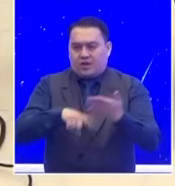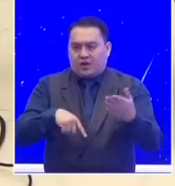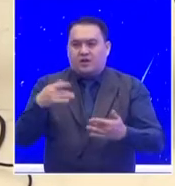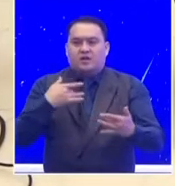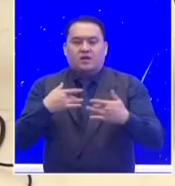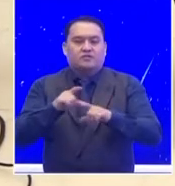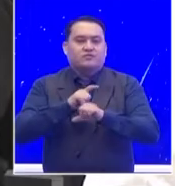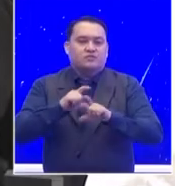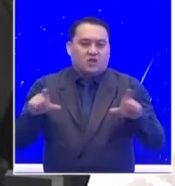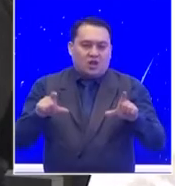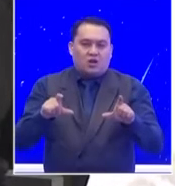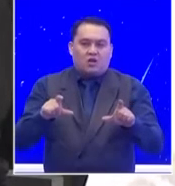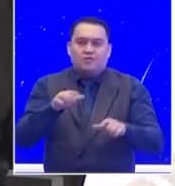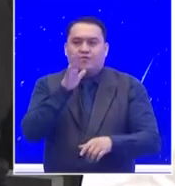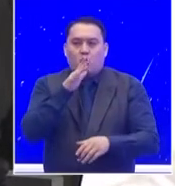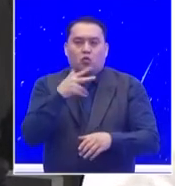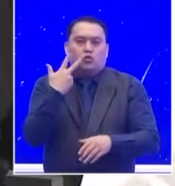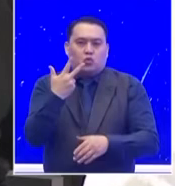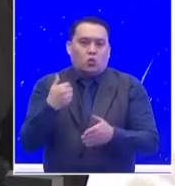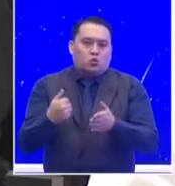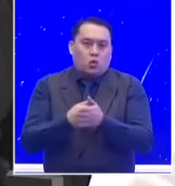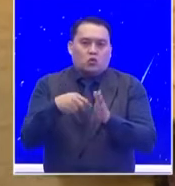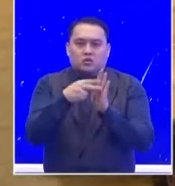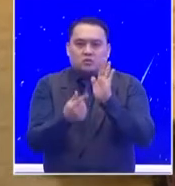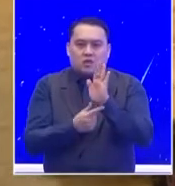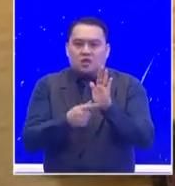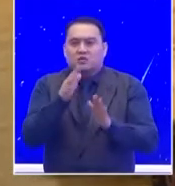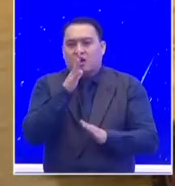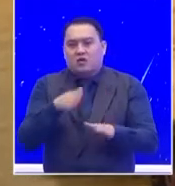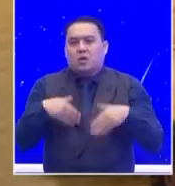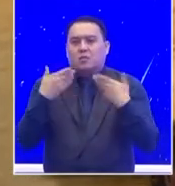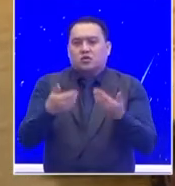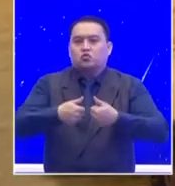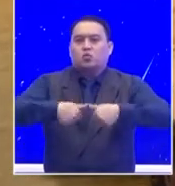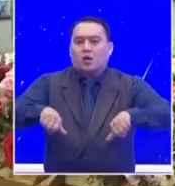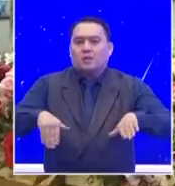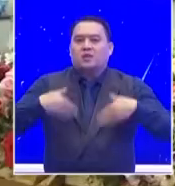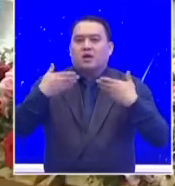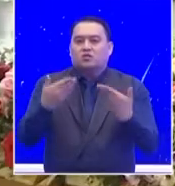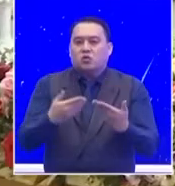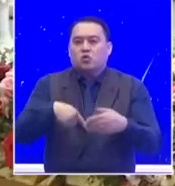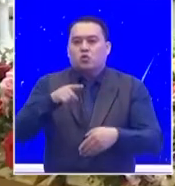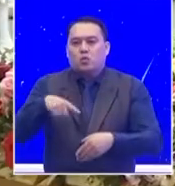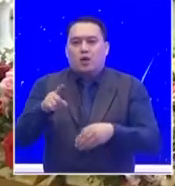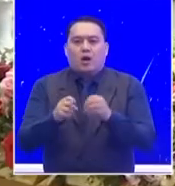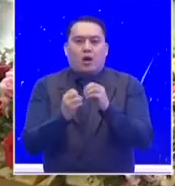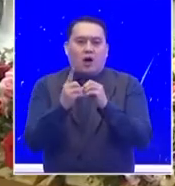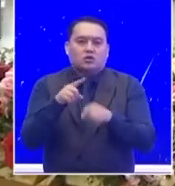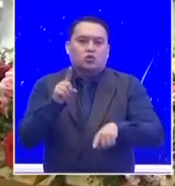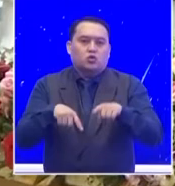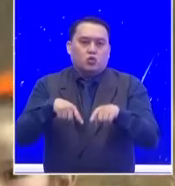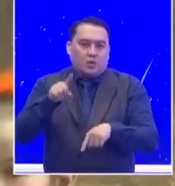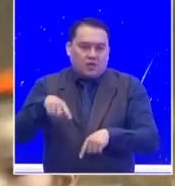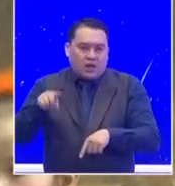сцене. Участвовали дети в возрасте от 3 до 17 лет. На суд зрителям и жюри представлены номера по 11